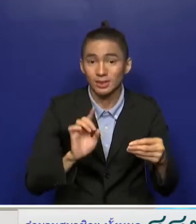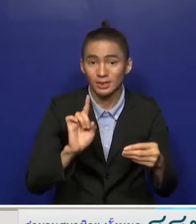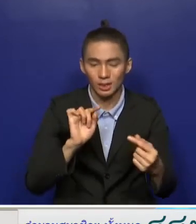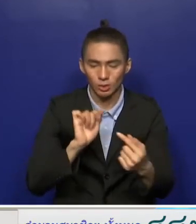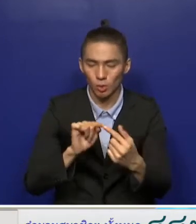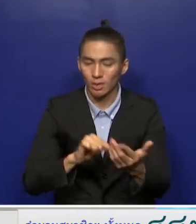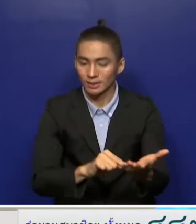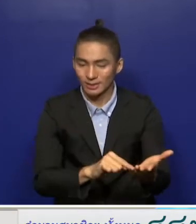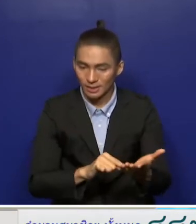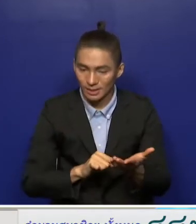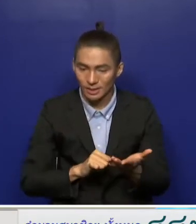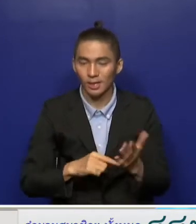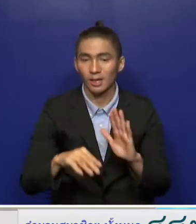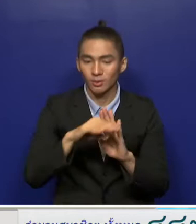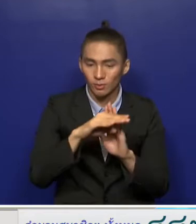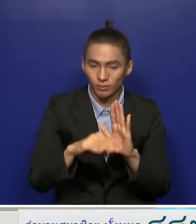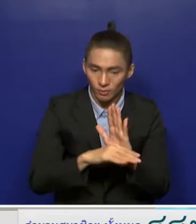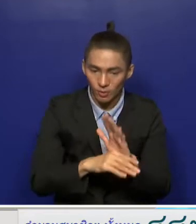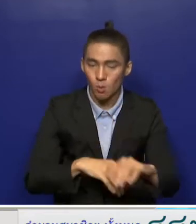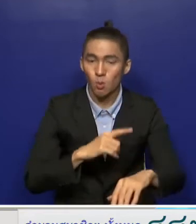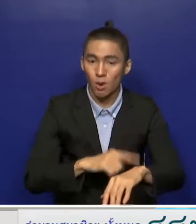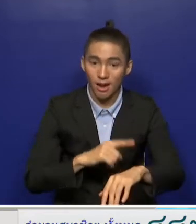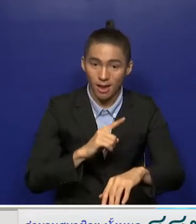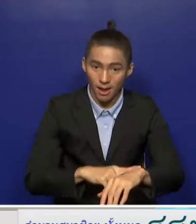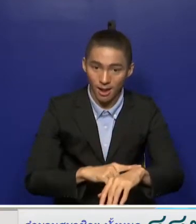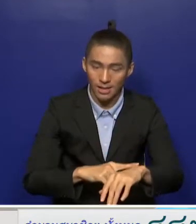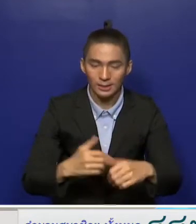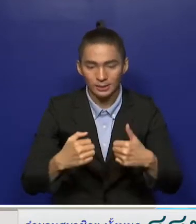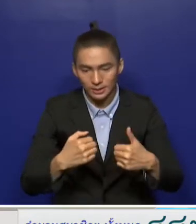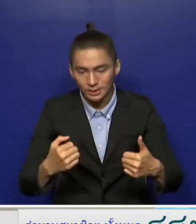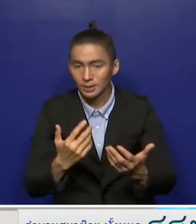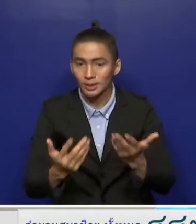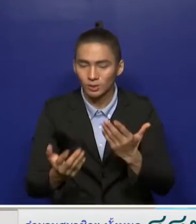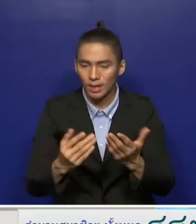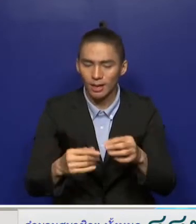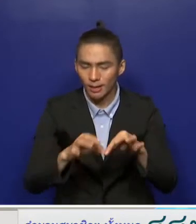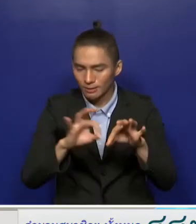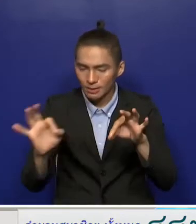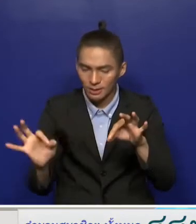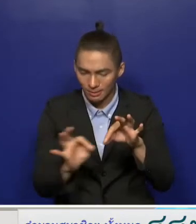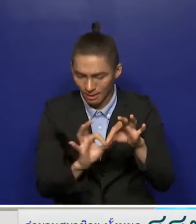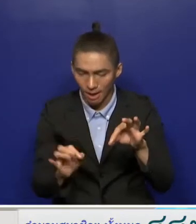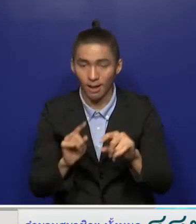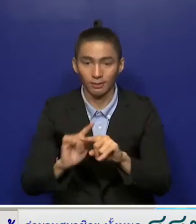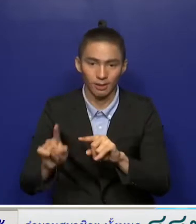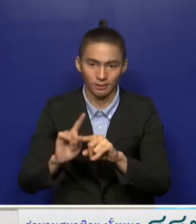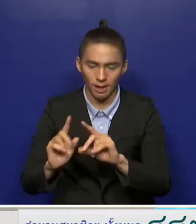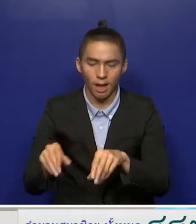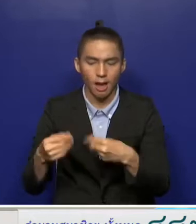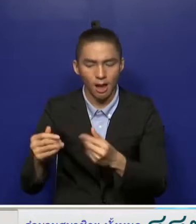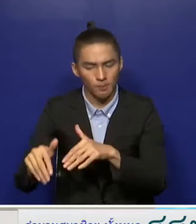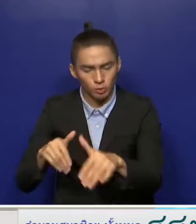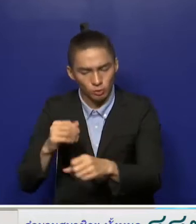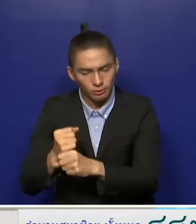ระยาเวลาและกเน้อหานั้นผมคิดว่าน่าจะให้พน้ปชาชนทํได้ง่ายขึ้น